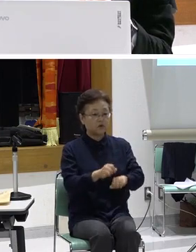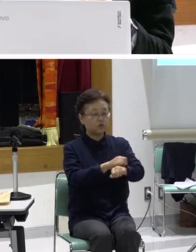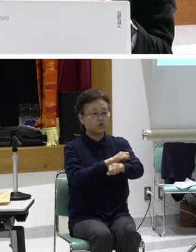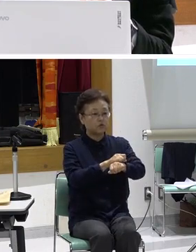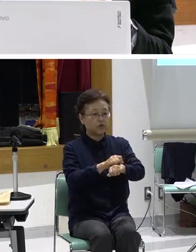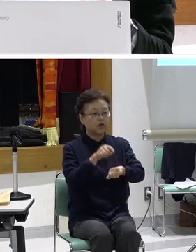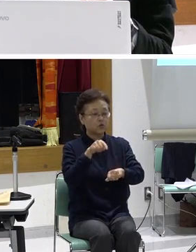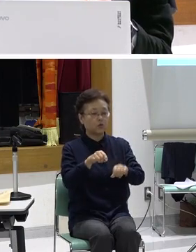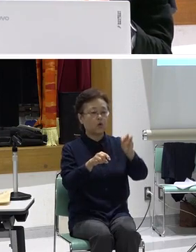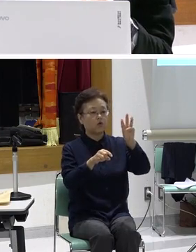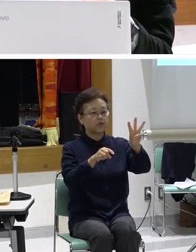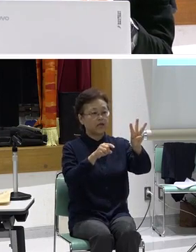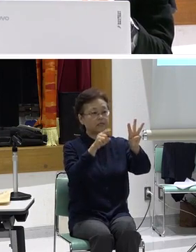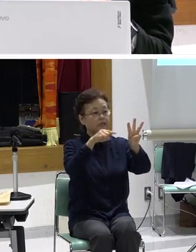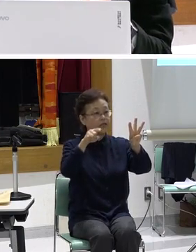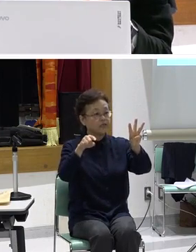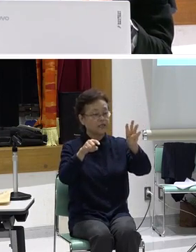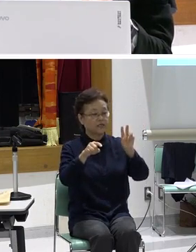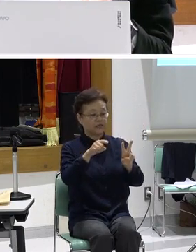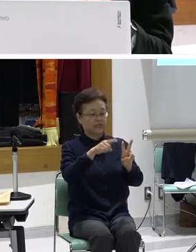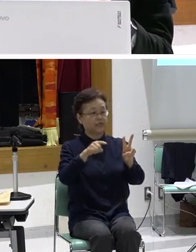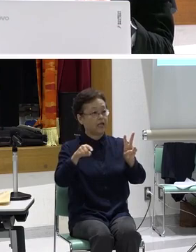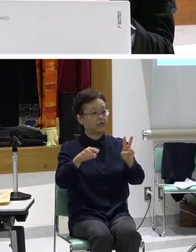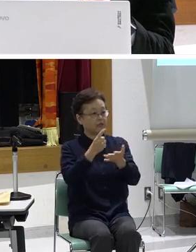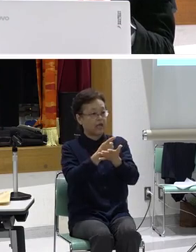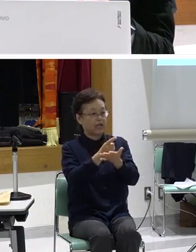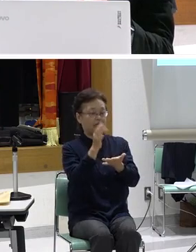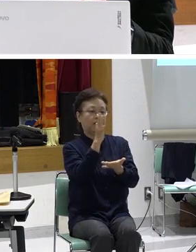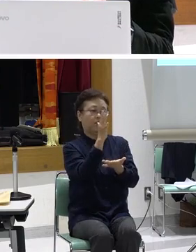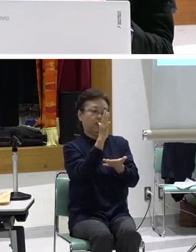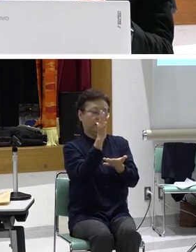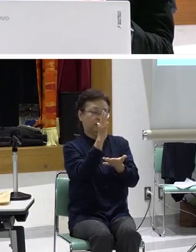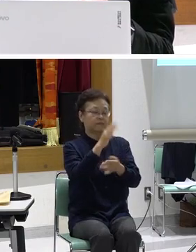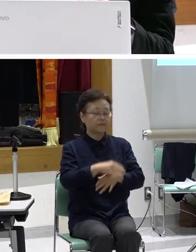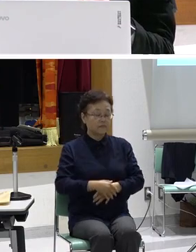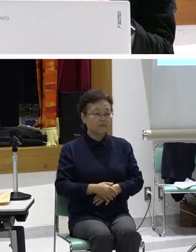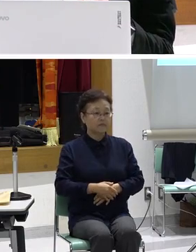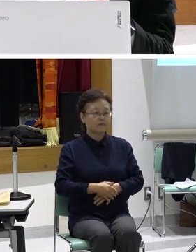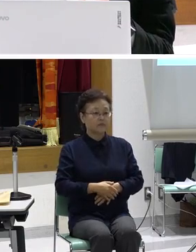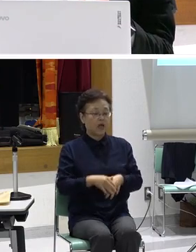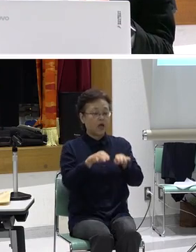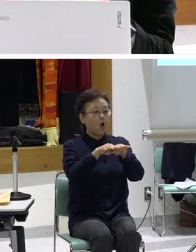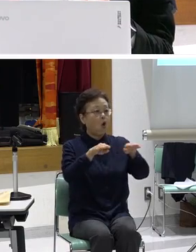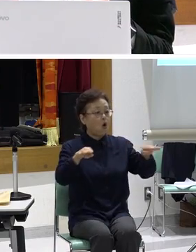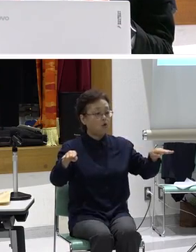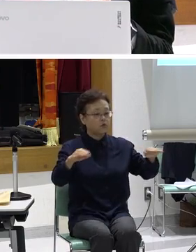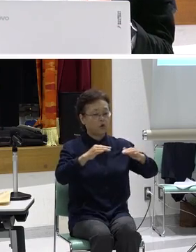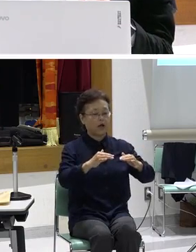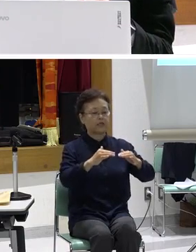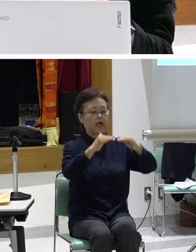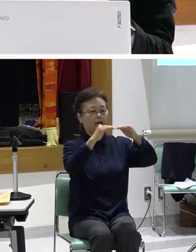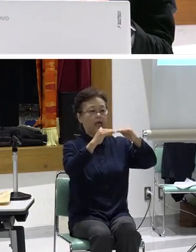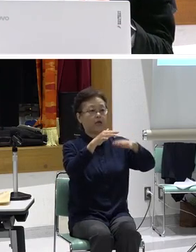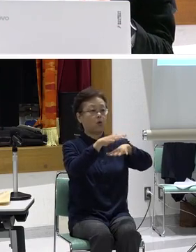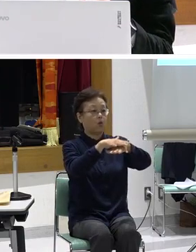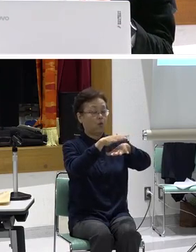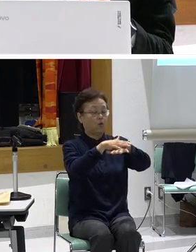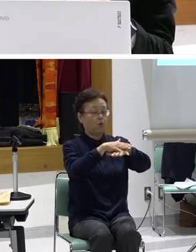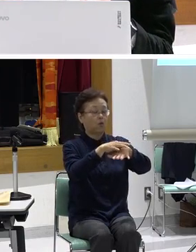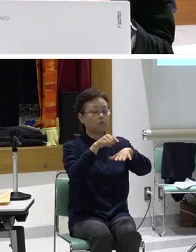その3センチ2センチというだけではなくて、そのホームのかさ上げの仕方もですね、